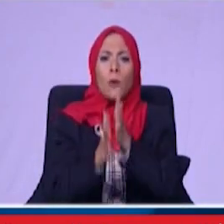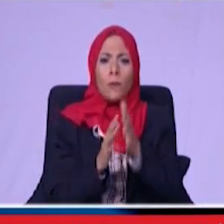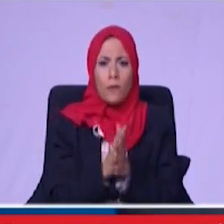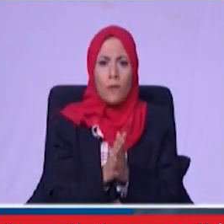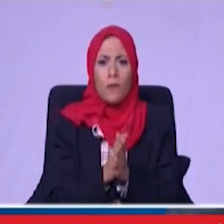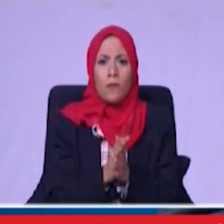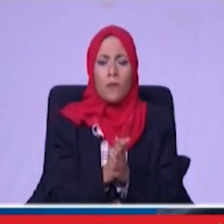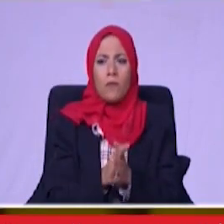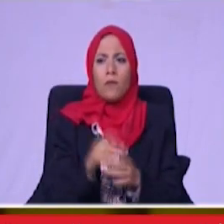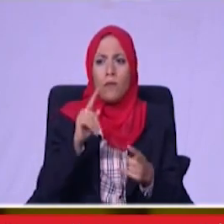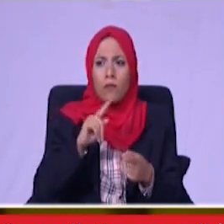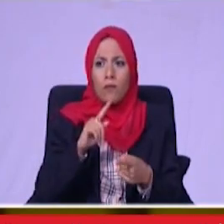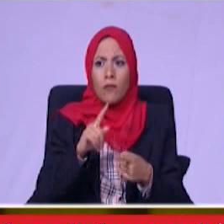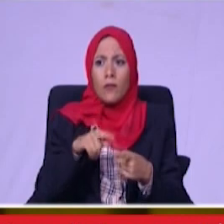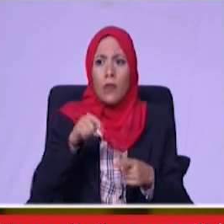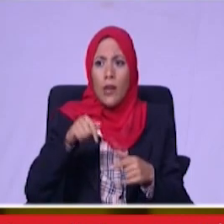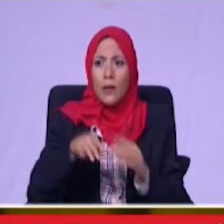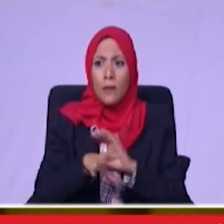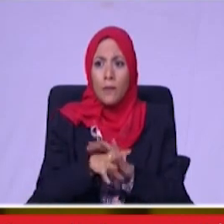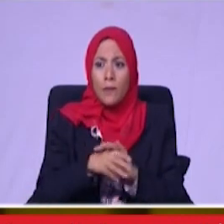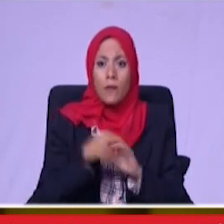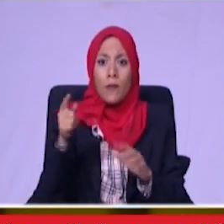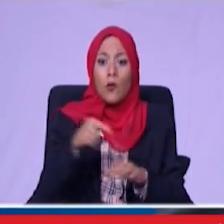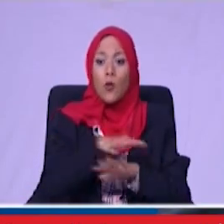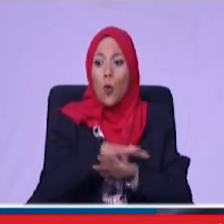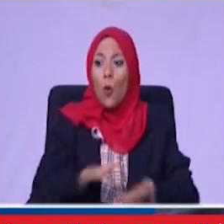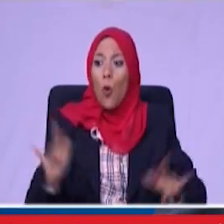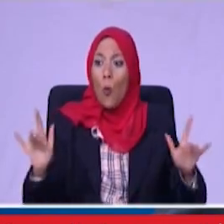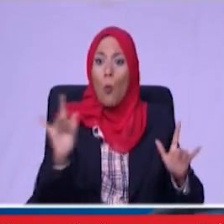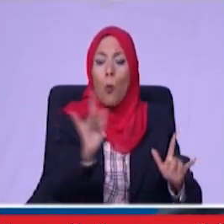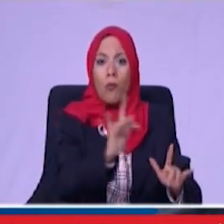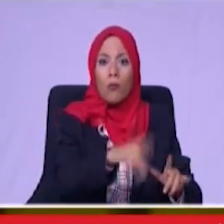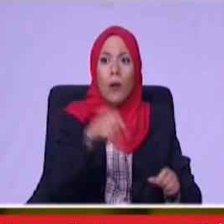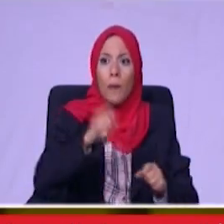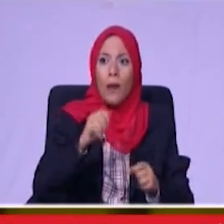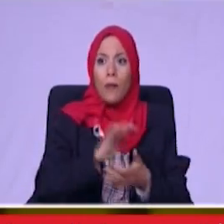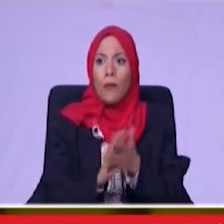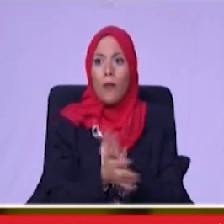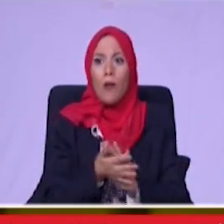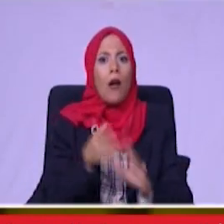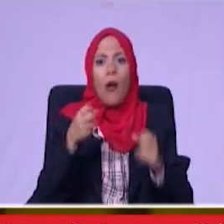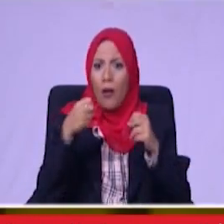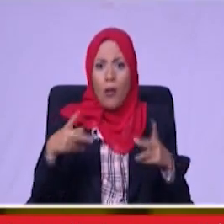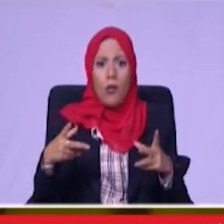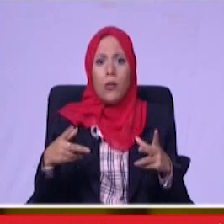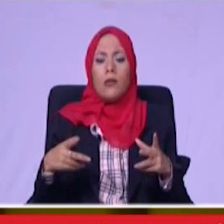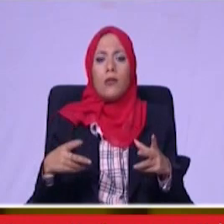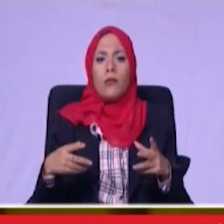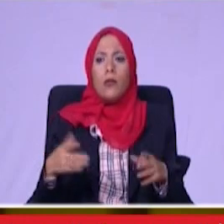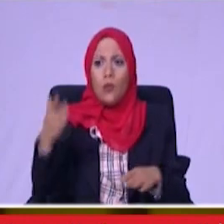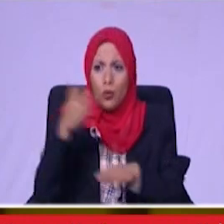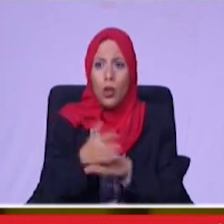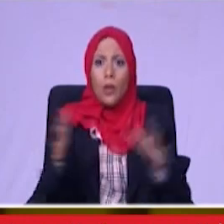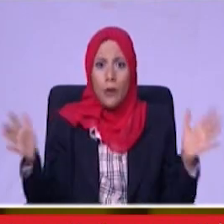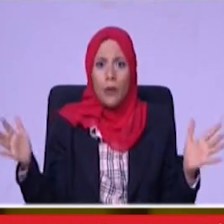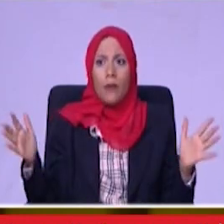ويعذبون بس احنا نتكلم في يوم القيامه بقى احنا خلاص تجاوزنا بقى القيامه الصغرى دخلنا في القيامه